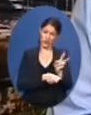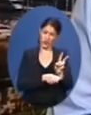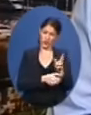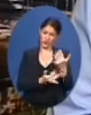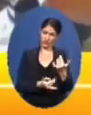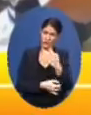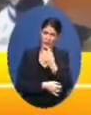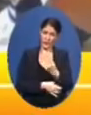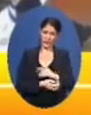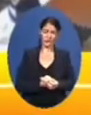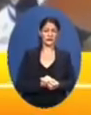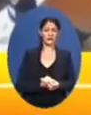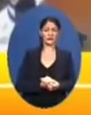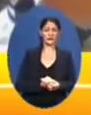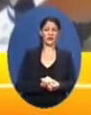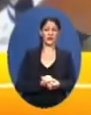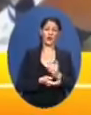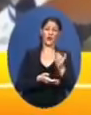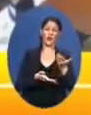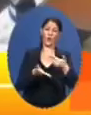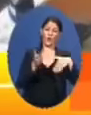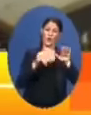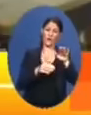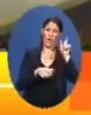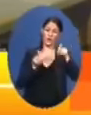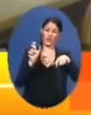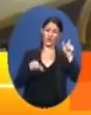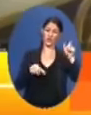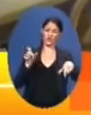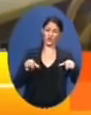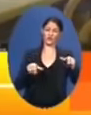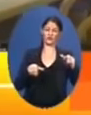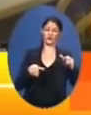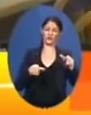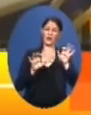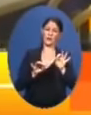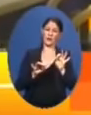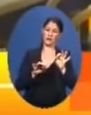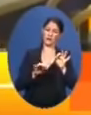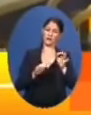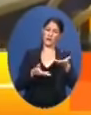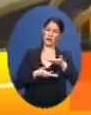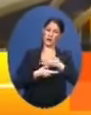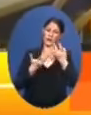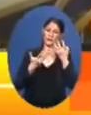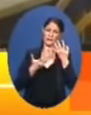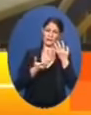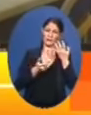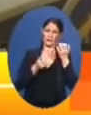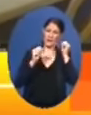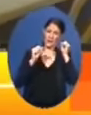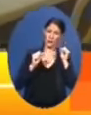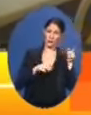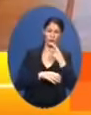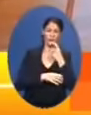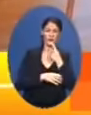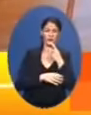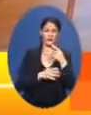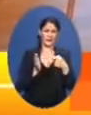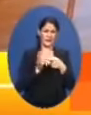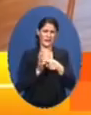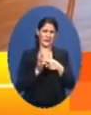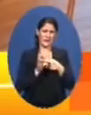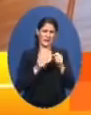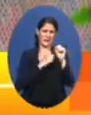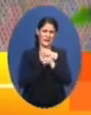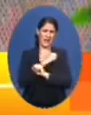שיעור האנשים שמכוסים על ידי מה שנקרא הסכמים ענפים הוא מתחת ל-50%. אבל זה בגלל שההשכלה בשוויץ אין